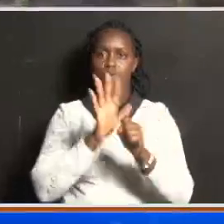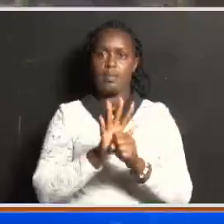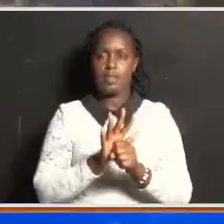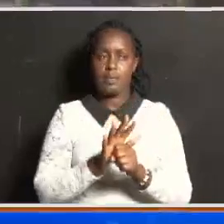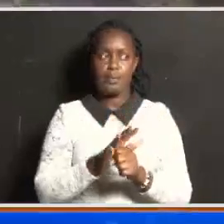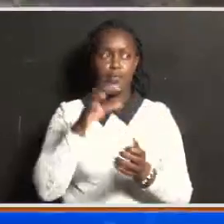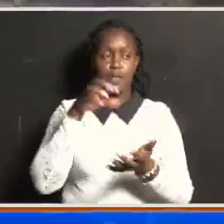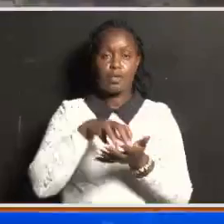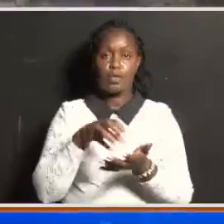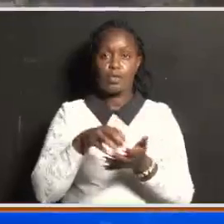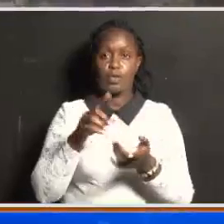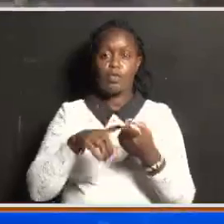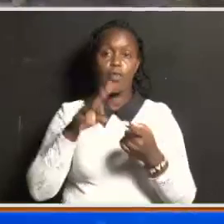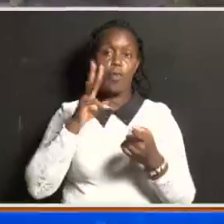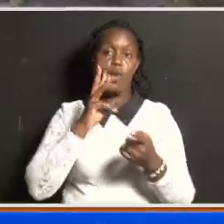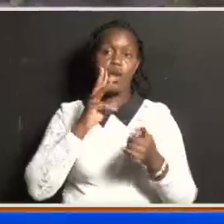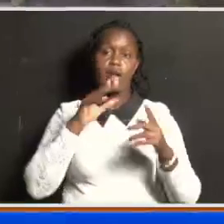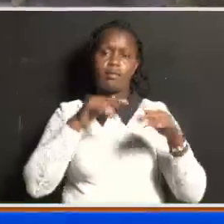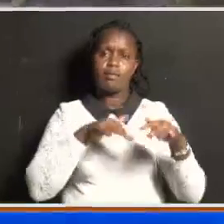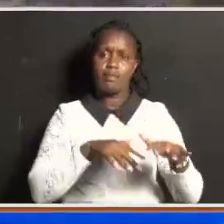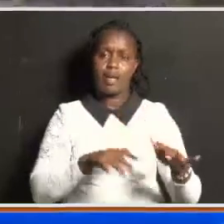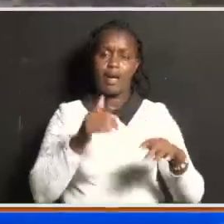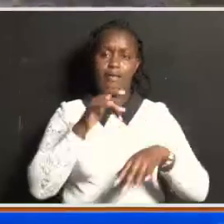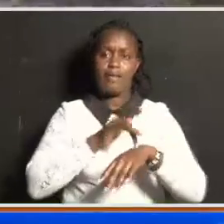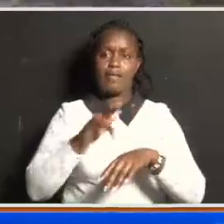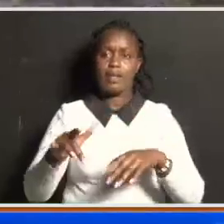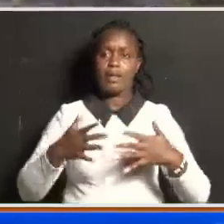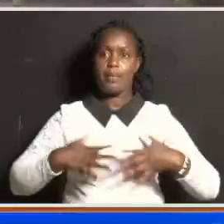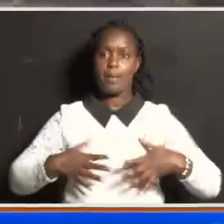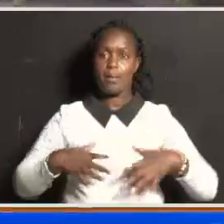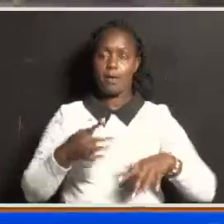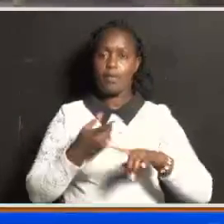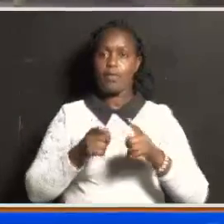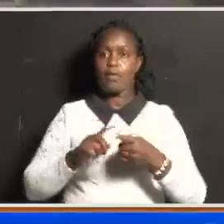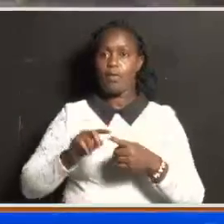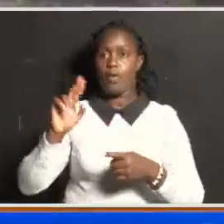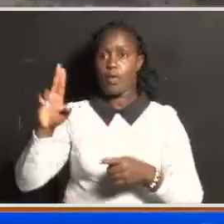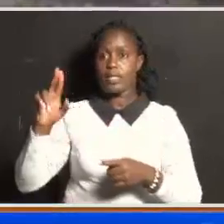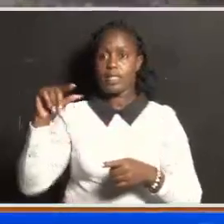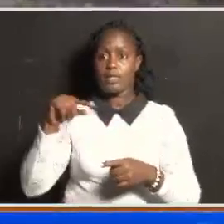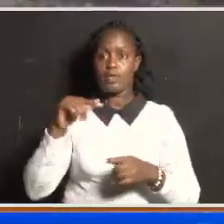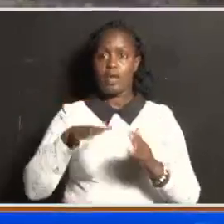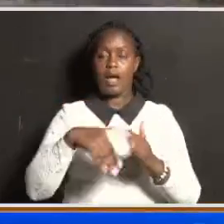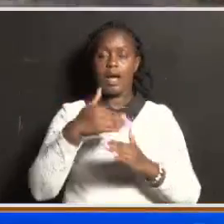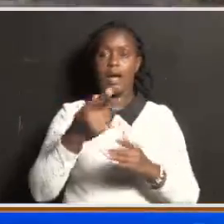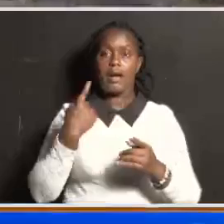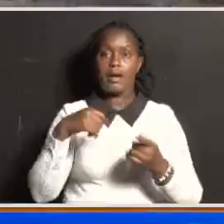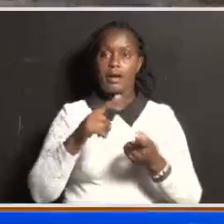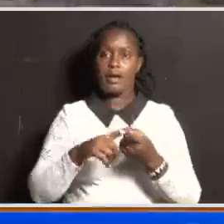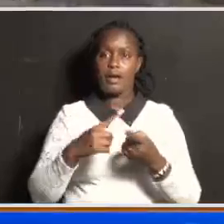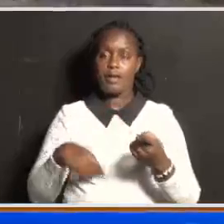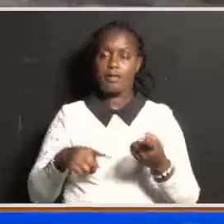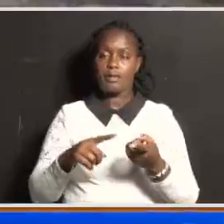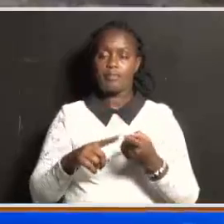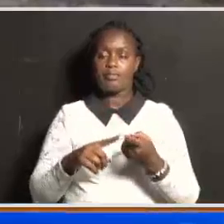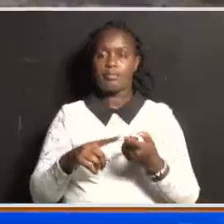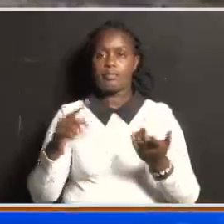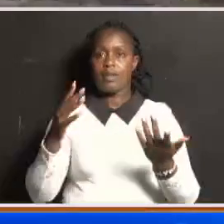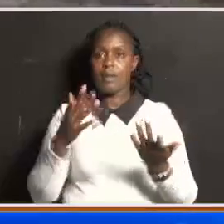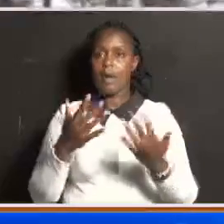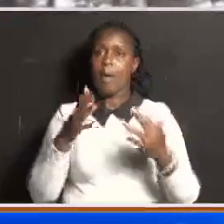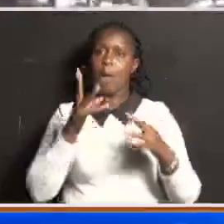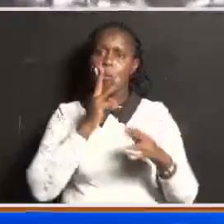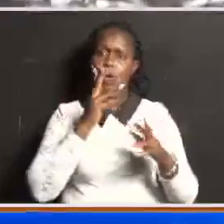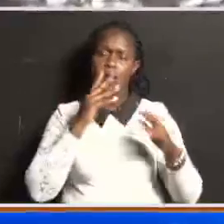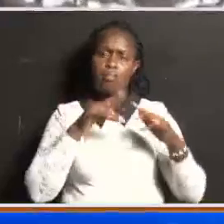Hali ya mafuriko imeathiri wakazi katika kaunti ya Uasin Gishu baada ya mafuriko kusomba mazao katika baadhi ya mashamba